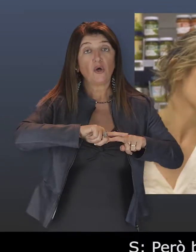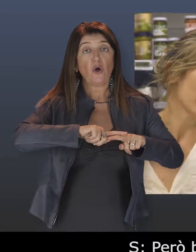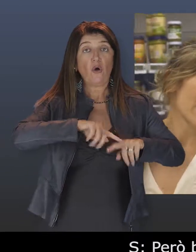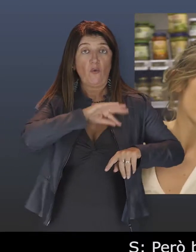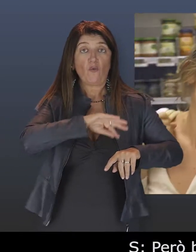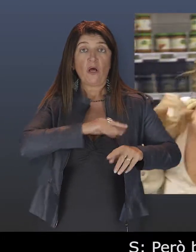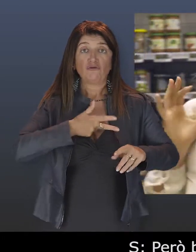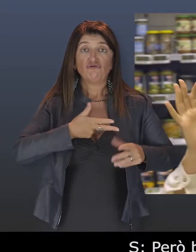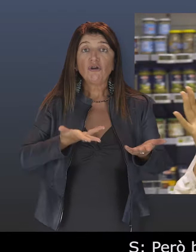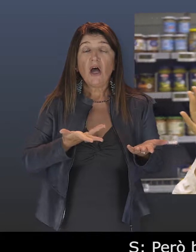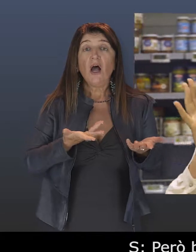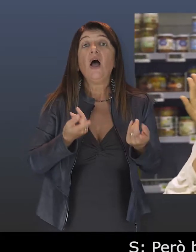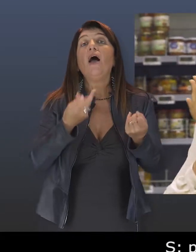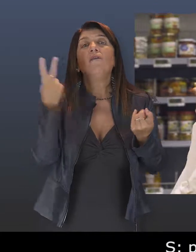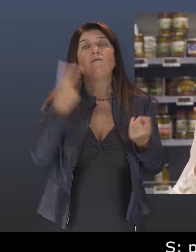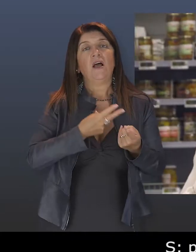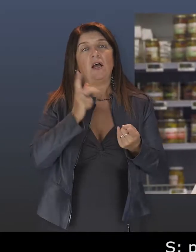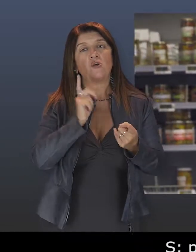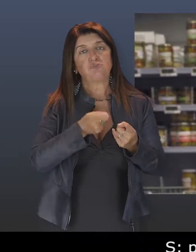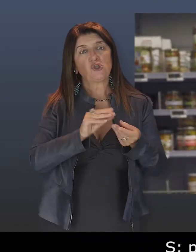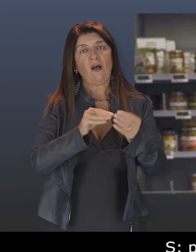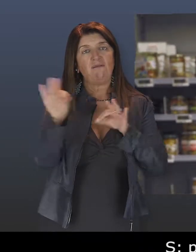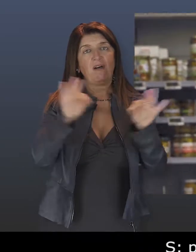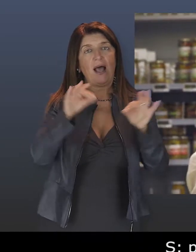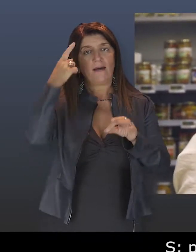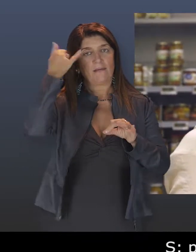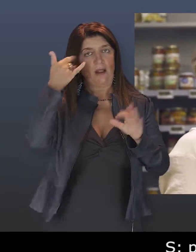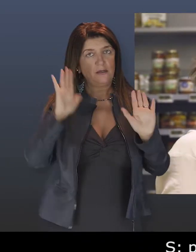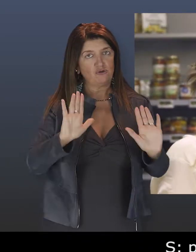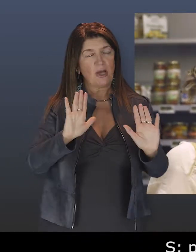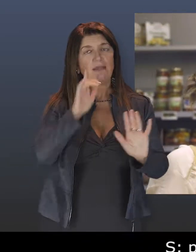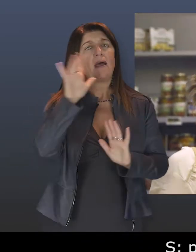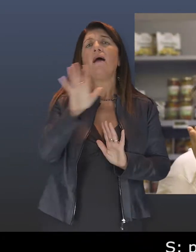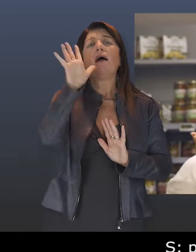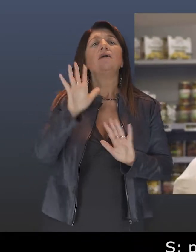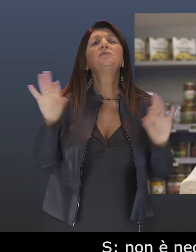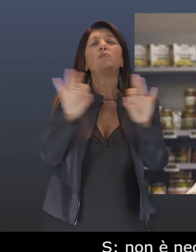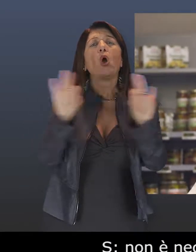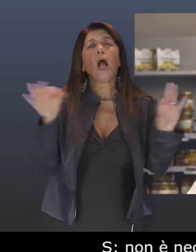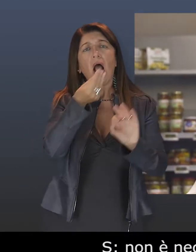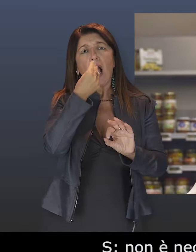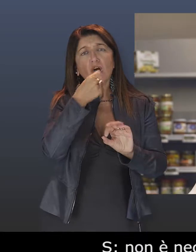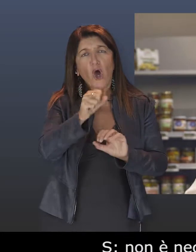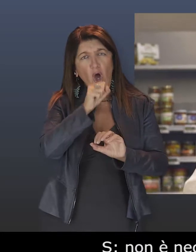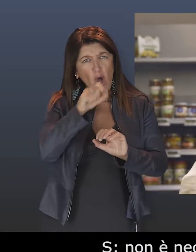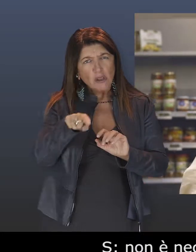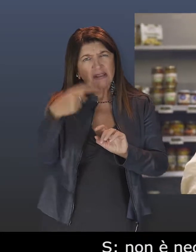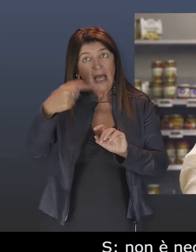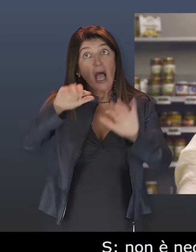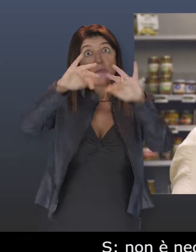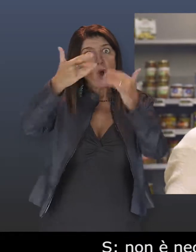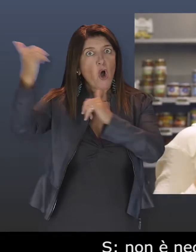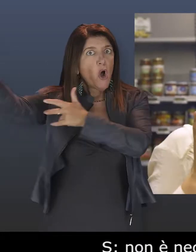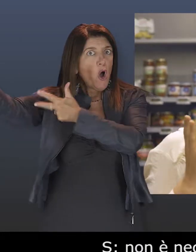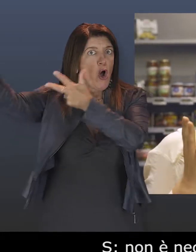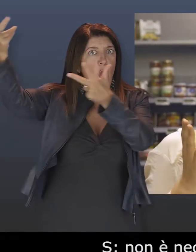Però bisogna anche avere buon senso, perché una carota biologica che viene dall'altra parte del mondo non è necessariamente meglio